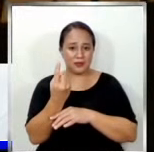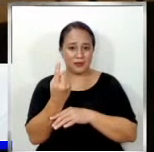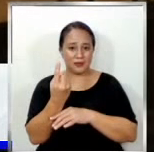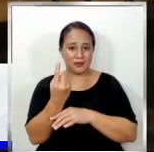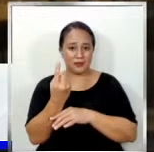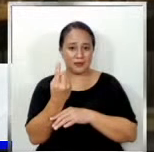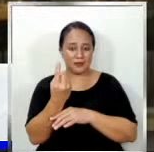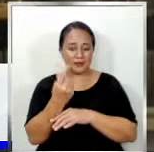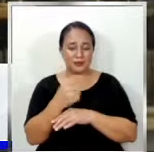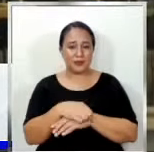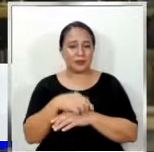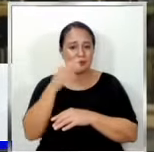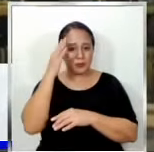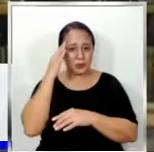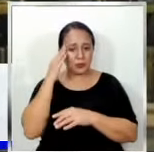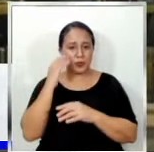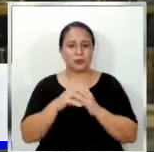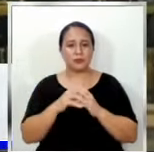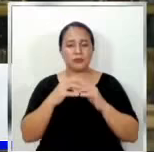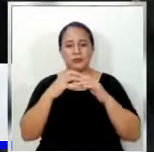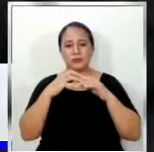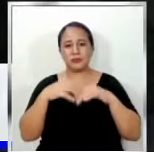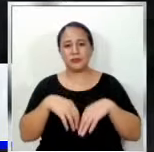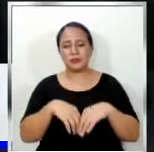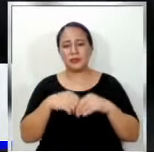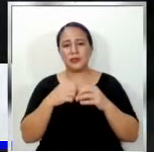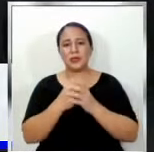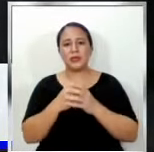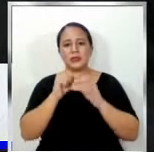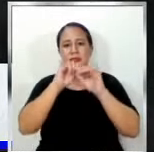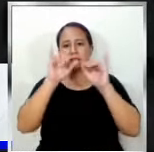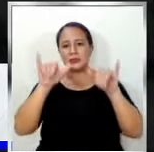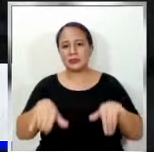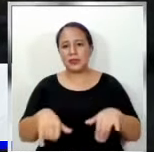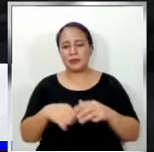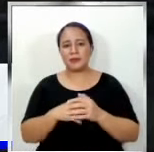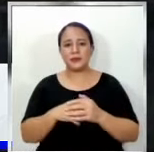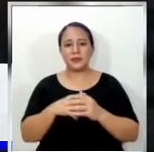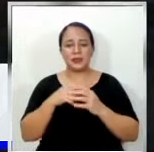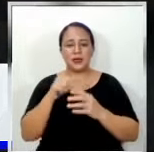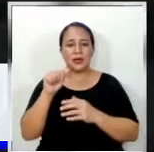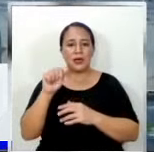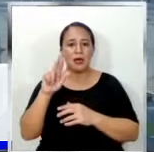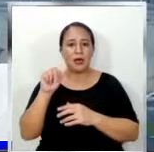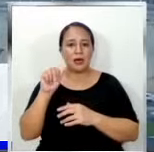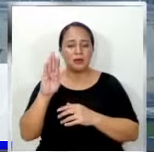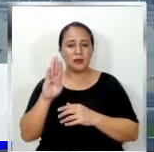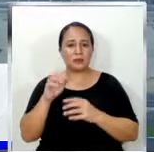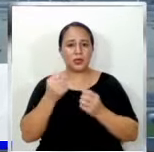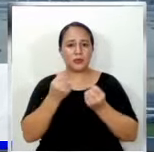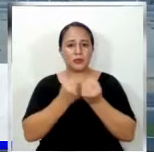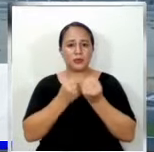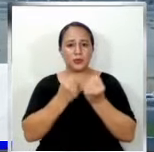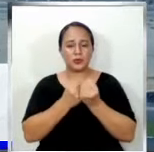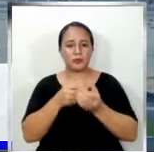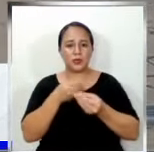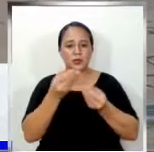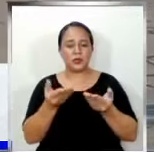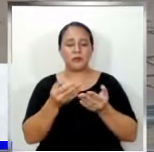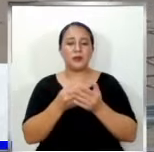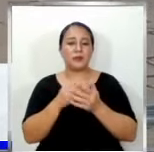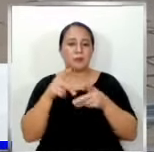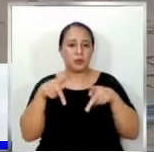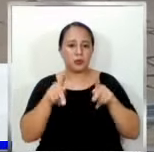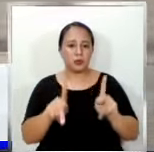Hiniling din niya ang pagbuwag sa kafala system, isang sistema sa mga Arab countries sa kailangan ng sponsor para mabigyan ng work permit na nagiging dahilan sa